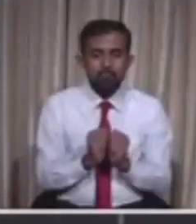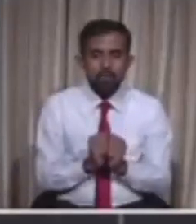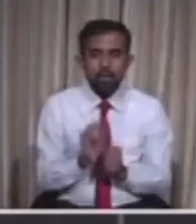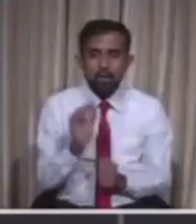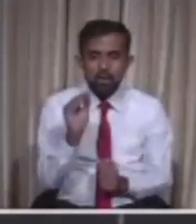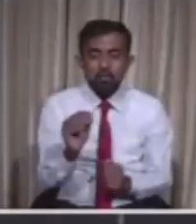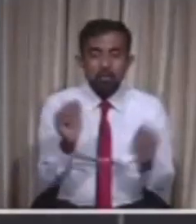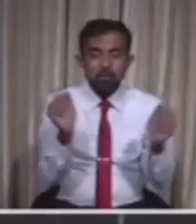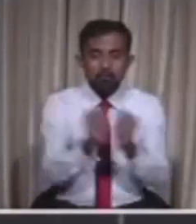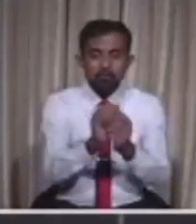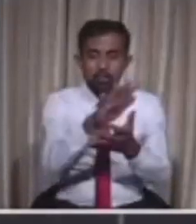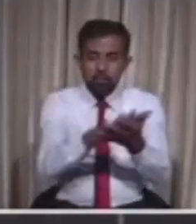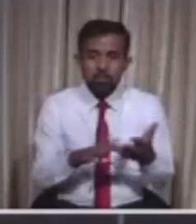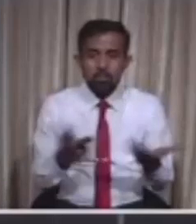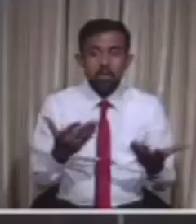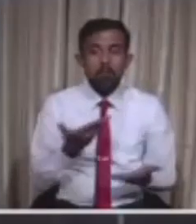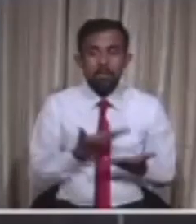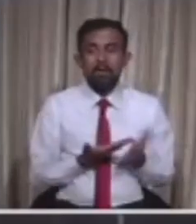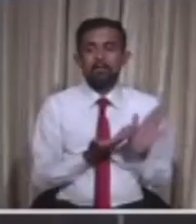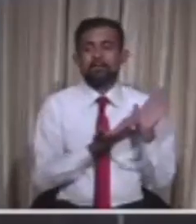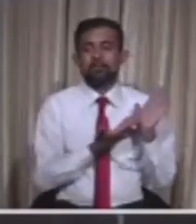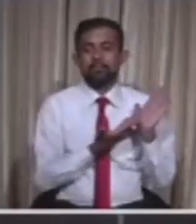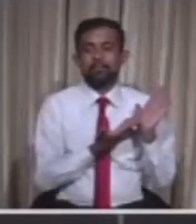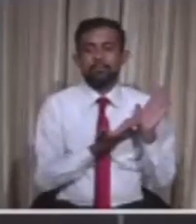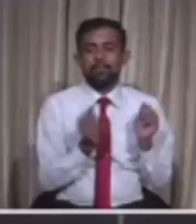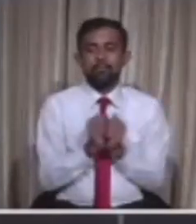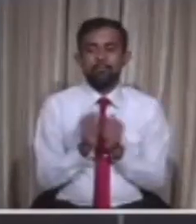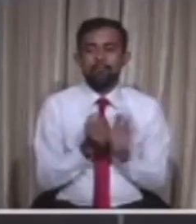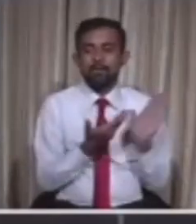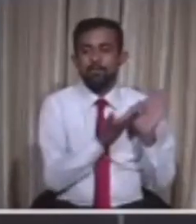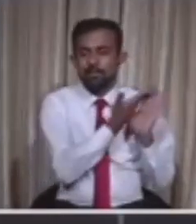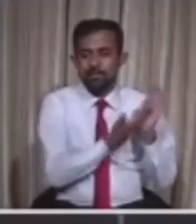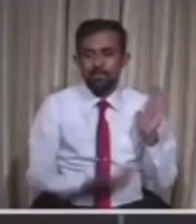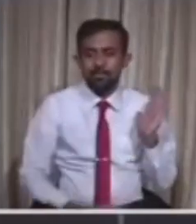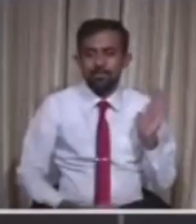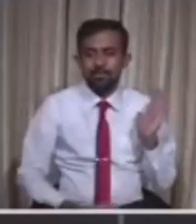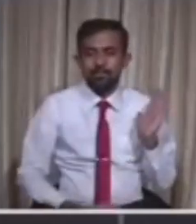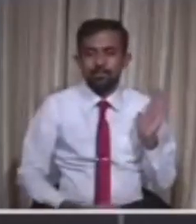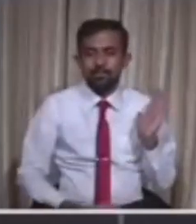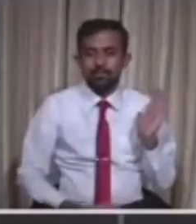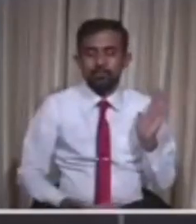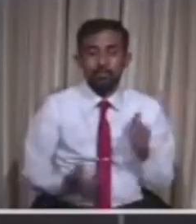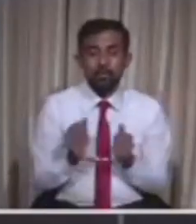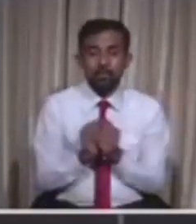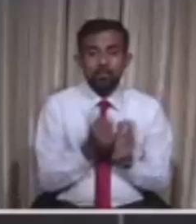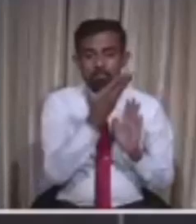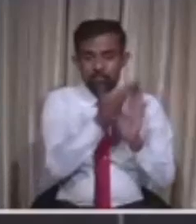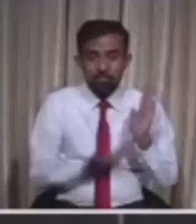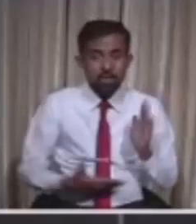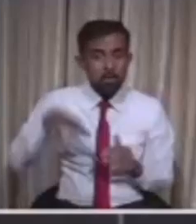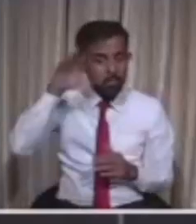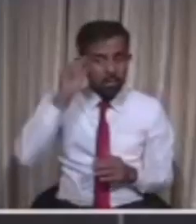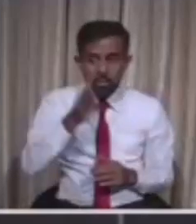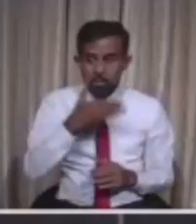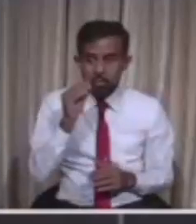නමුත් වැඩපිළිවෙලක් නැහැ. මෙන්න වැඩපිළිවෙල. මේ තියෙන වැඩපිළිවෙල. මේ වැඩපිළිවෙල පිළිගන්න පුළුවන් නම්